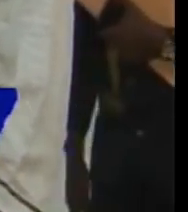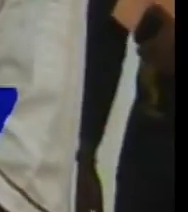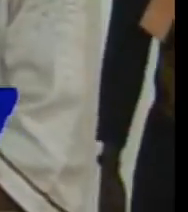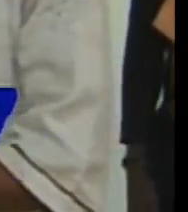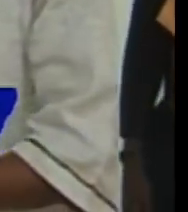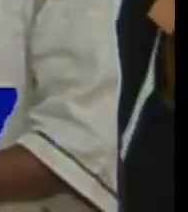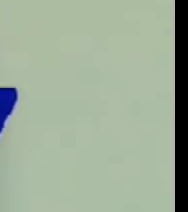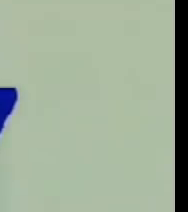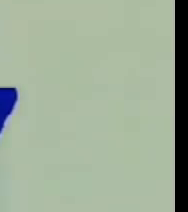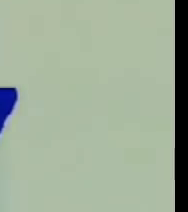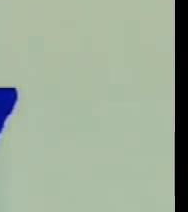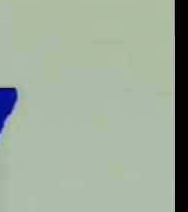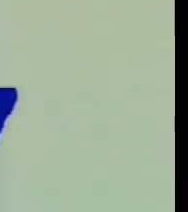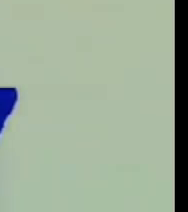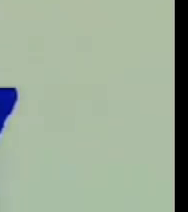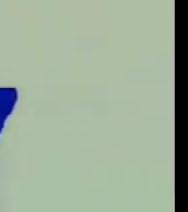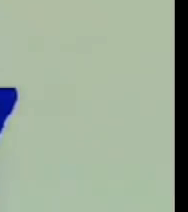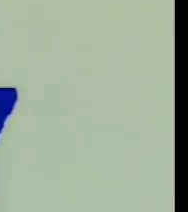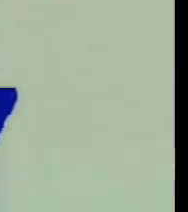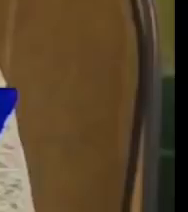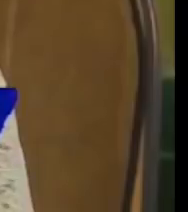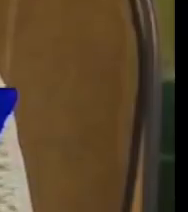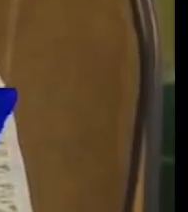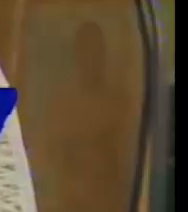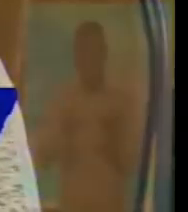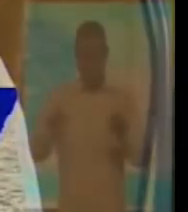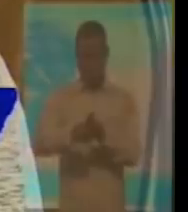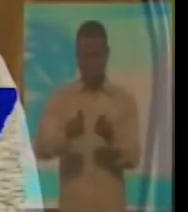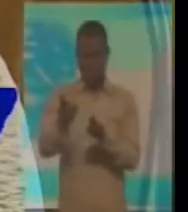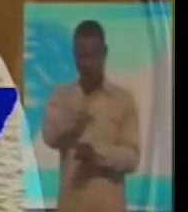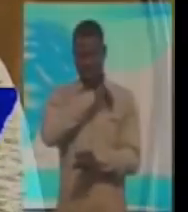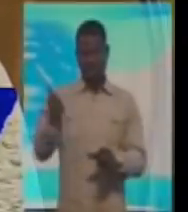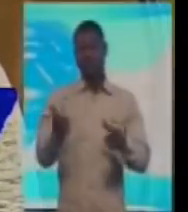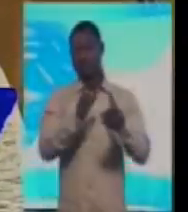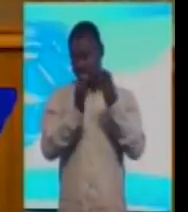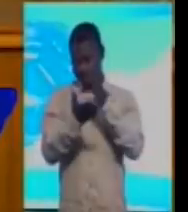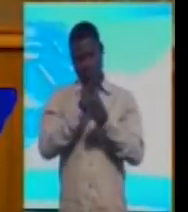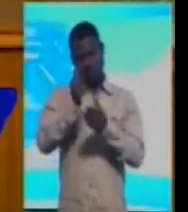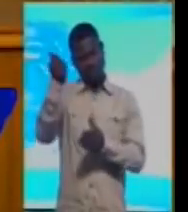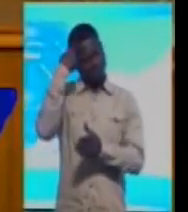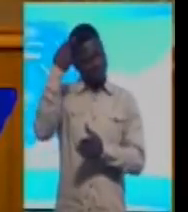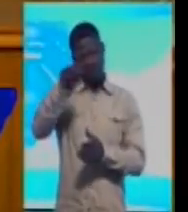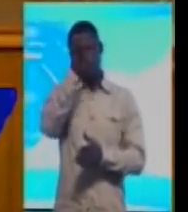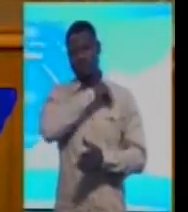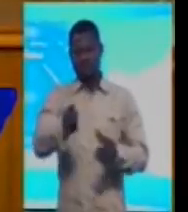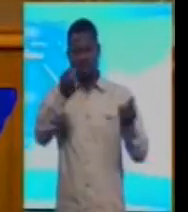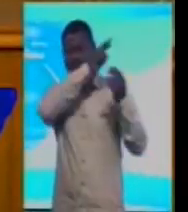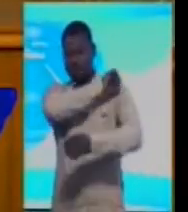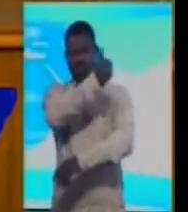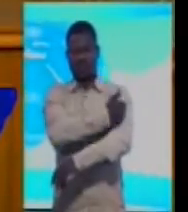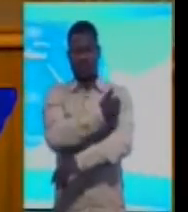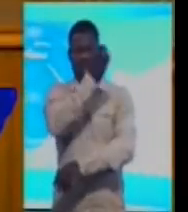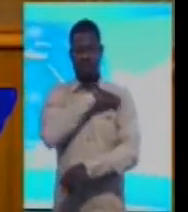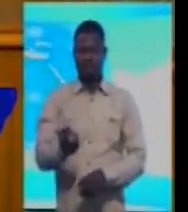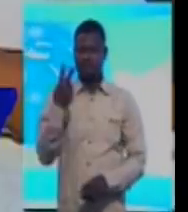la situation nationale. La décision se veut aussi un acte de confiance en la parole de l'exécutif. Les deux parties étaient réunies